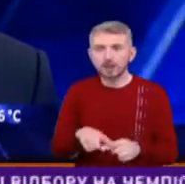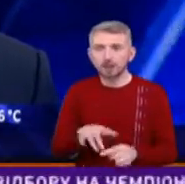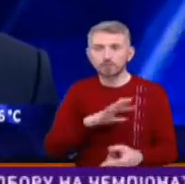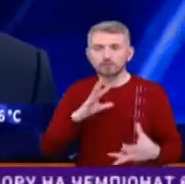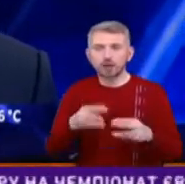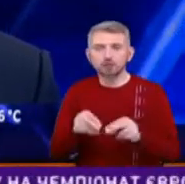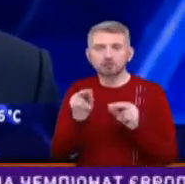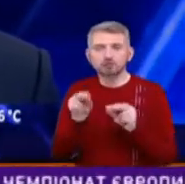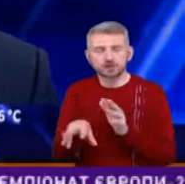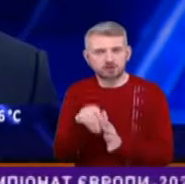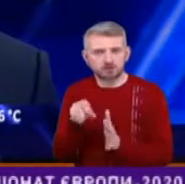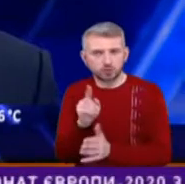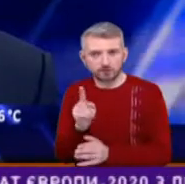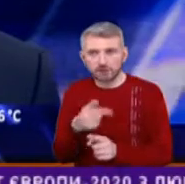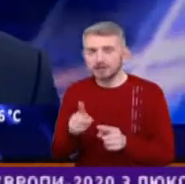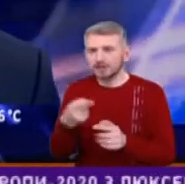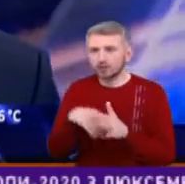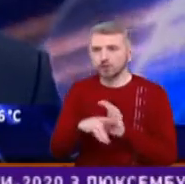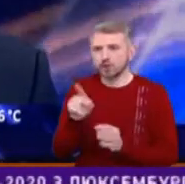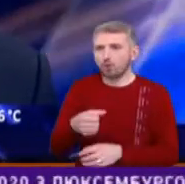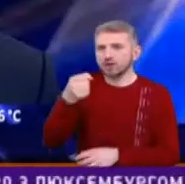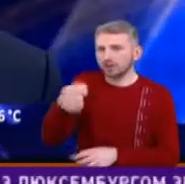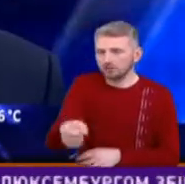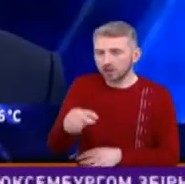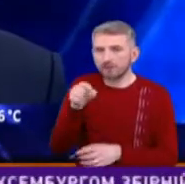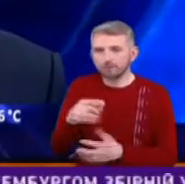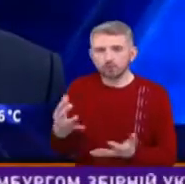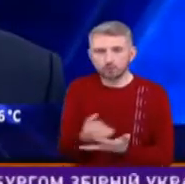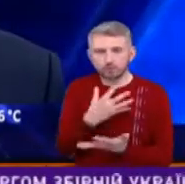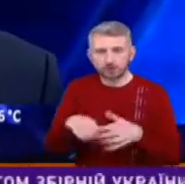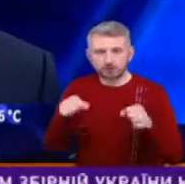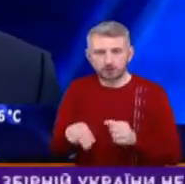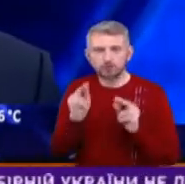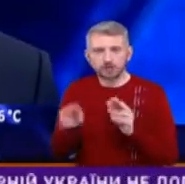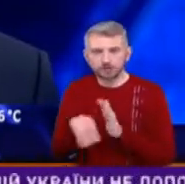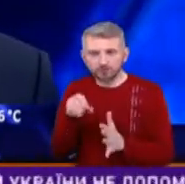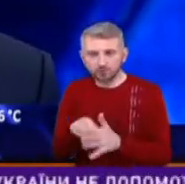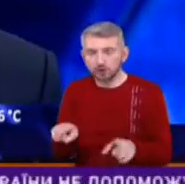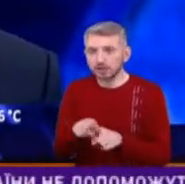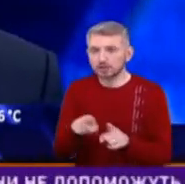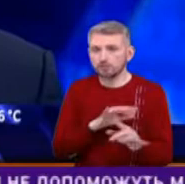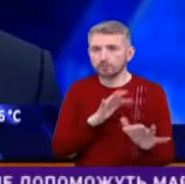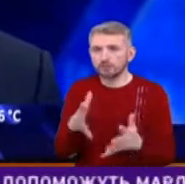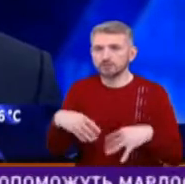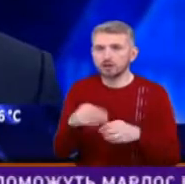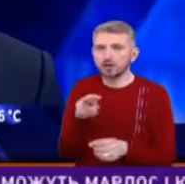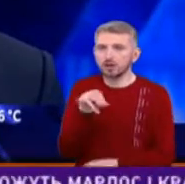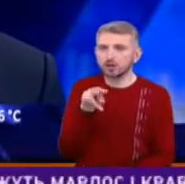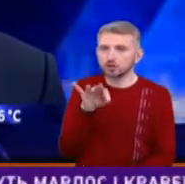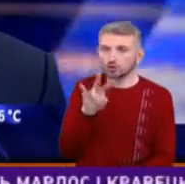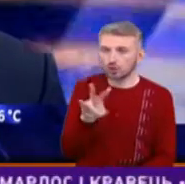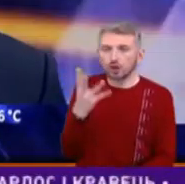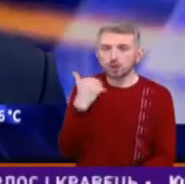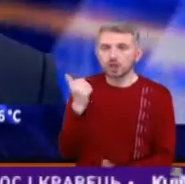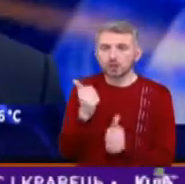внаслідок чесних виборів. Тобто це не означає, що його призначали. Це він здобув своє право в чесних виборів. Так само відбувалося з сімейством Клінтонів, коли кожен